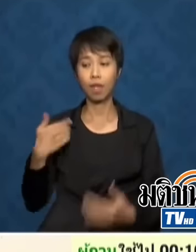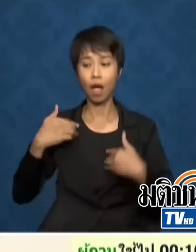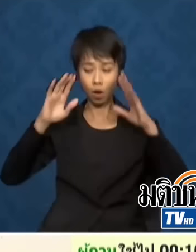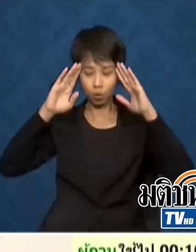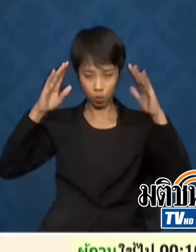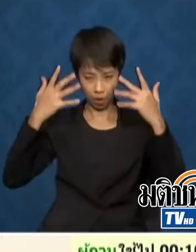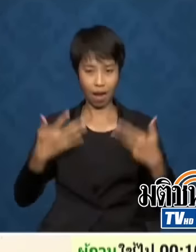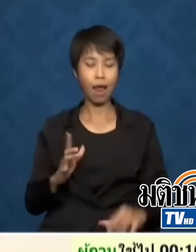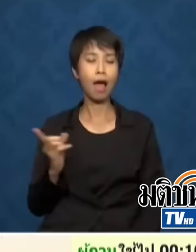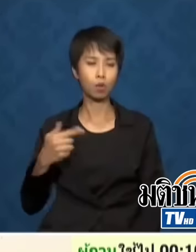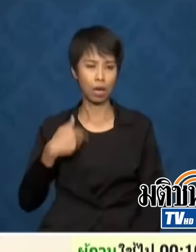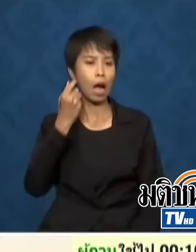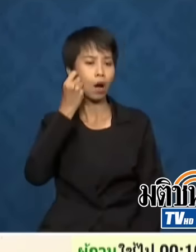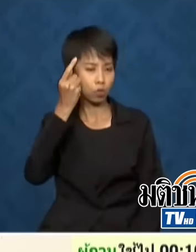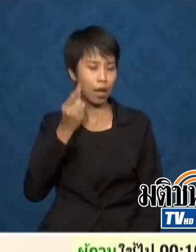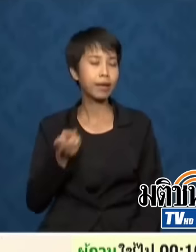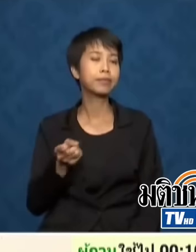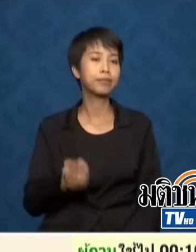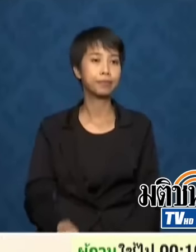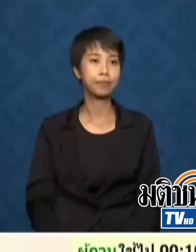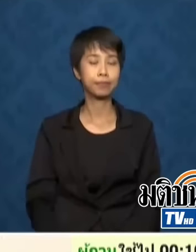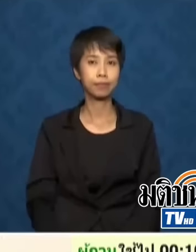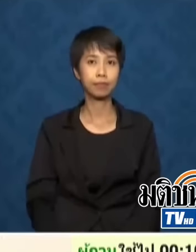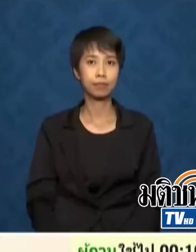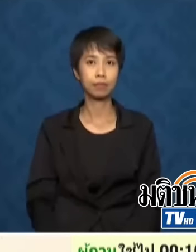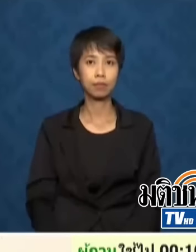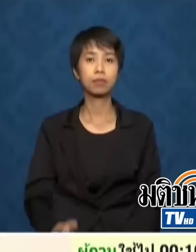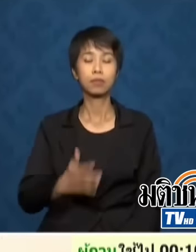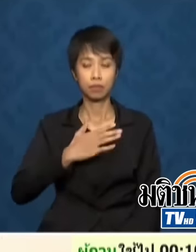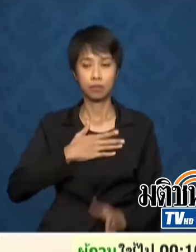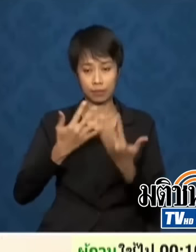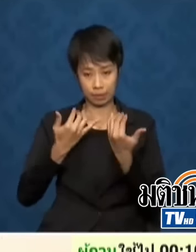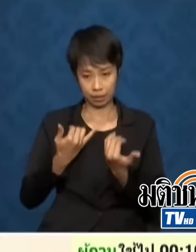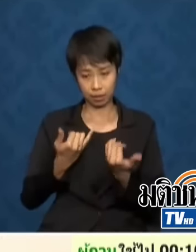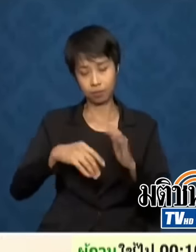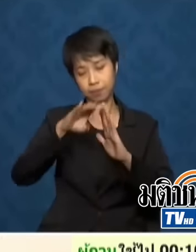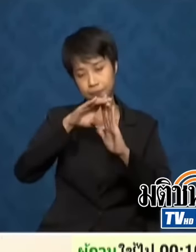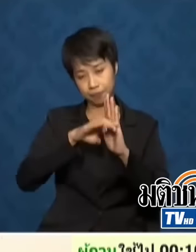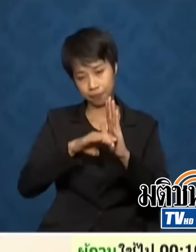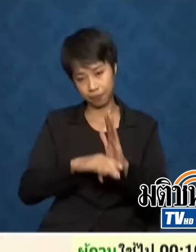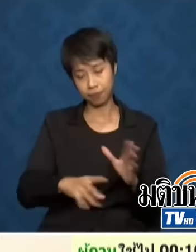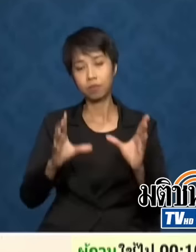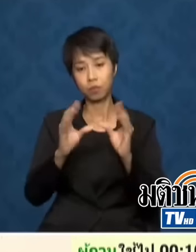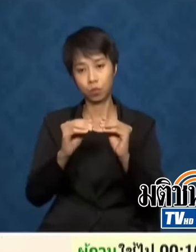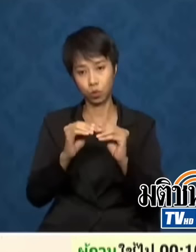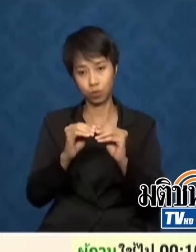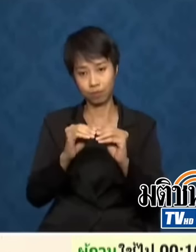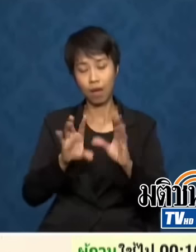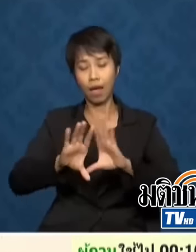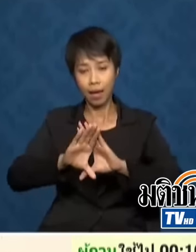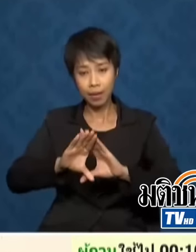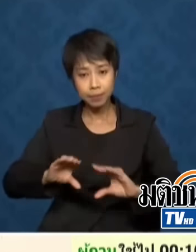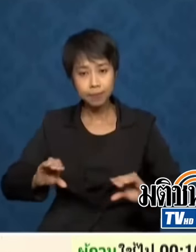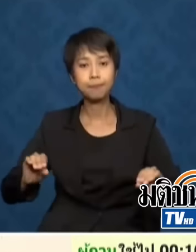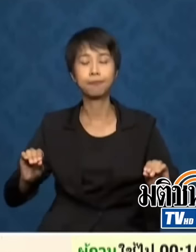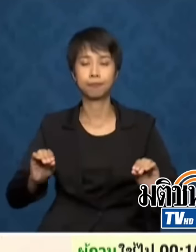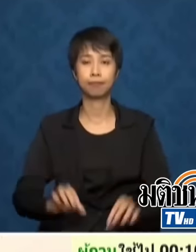รื่องนี้แล้วก็เข้าใจดีนะครับว่าเราต้องดำเนินการประชุมให้เป็นไปด้วยดีครับอัน